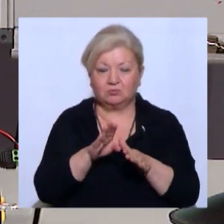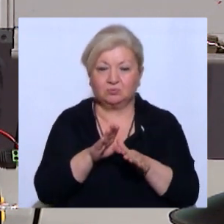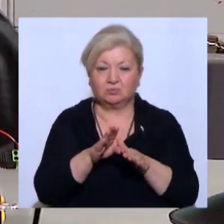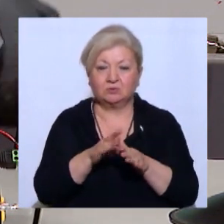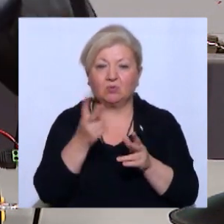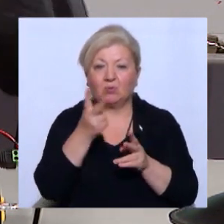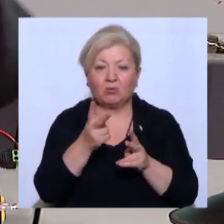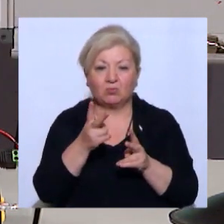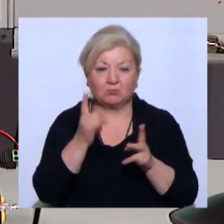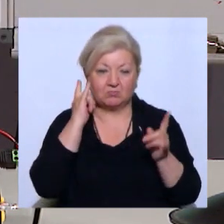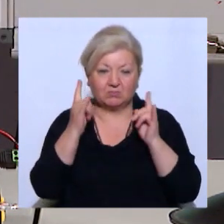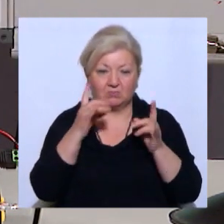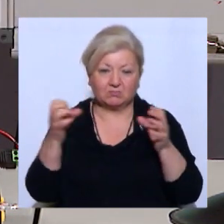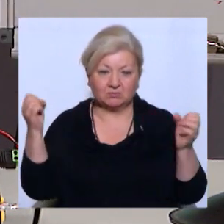ორი